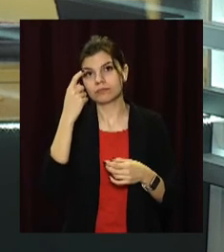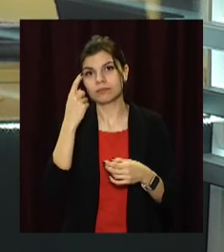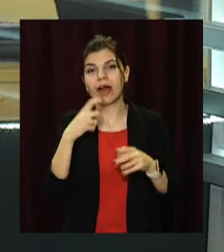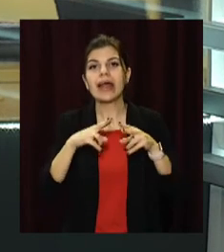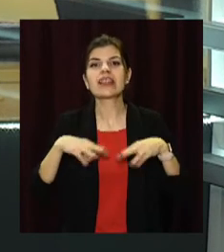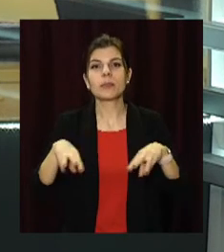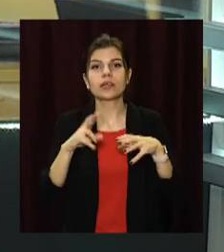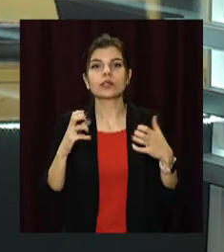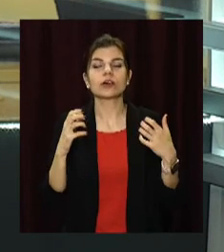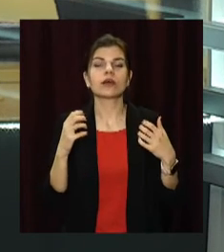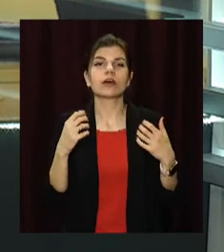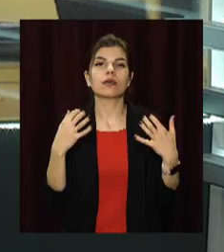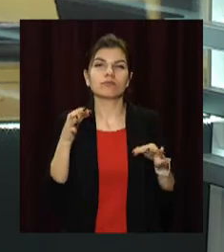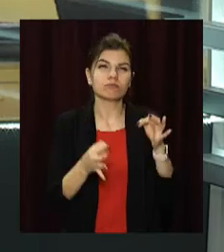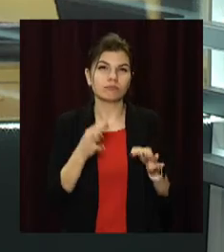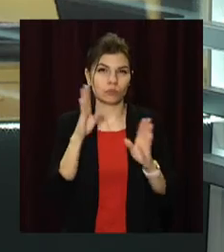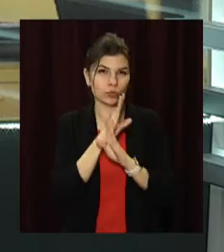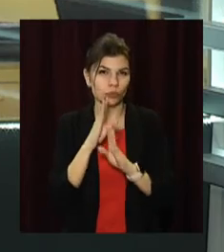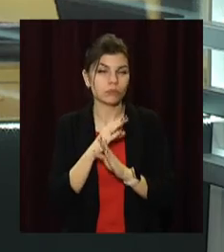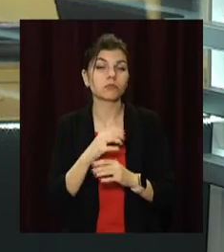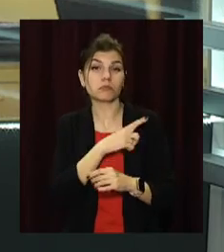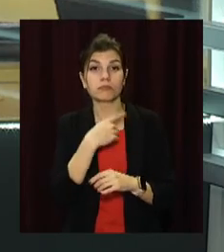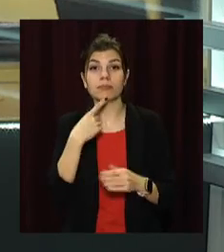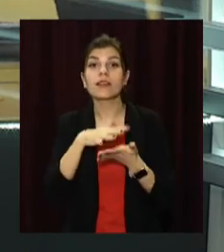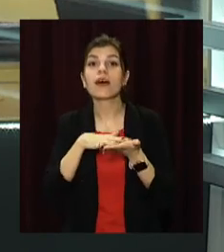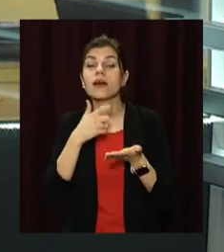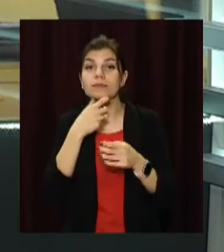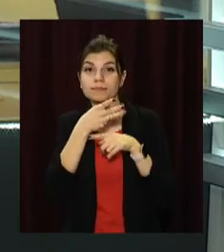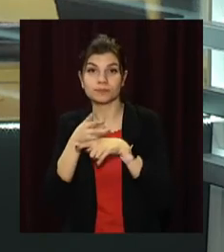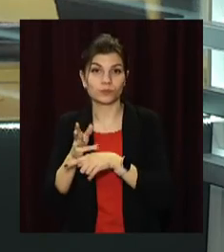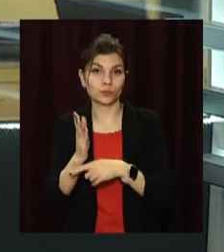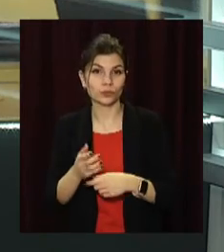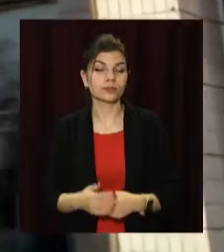департаменті екології та природних ресурсів. Деталі у наступному сюжеті.